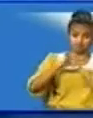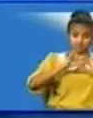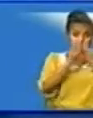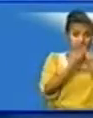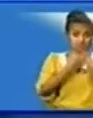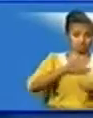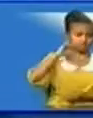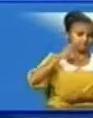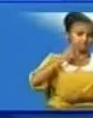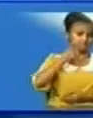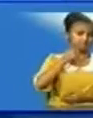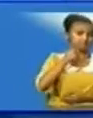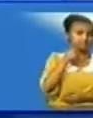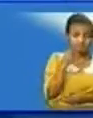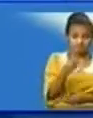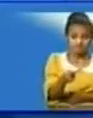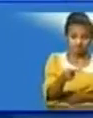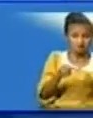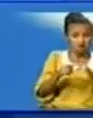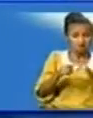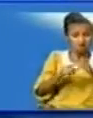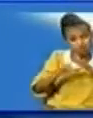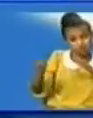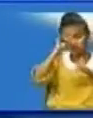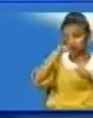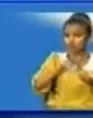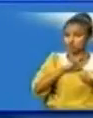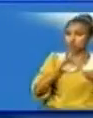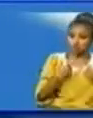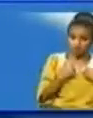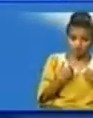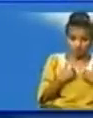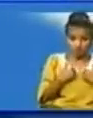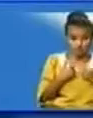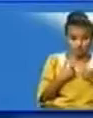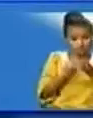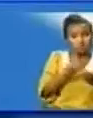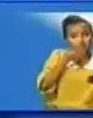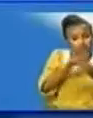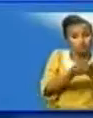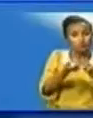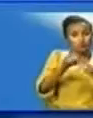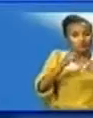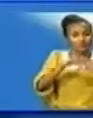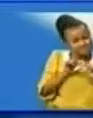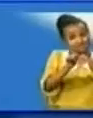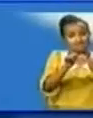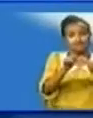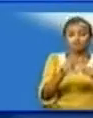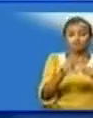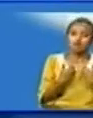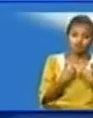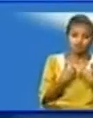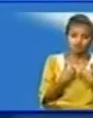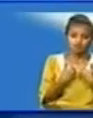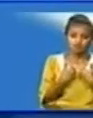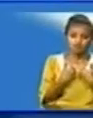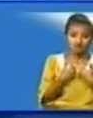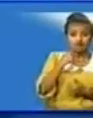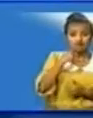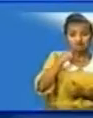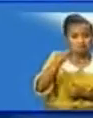እንዴት ቻልከው ለምን እንትን አልክ አንደኛ የተማርኩት እዛው ነው ከነመስ ማጫናቸው ጋር አብሬ ተማርኩት እንደዚህ